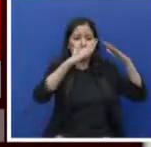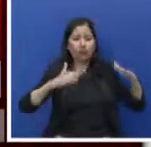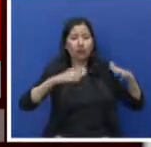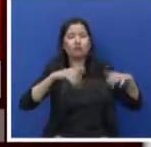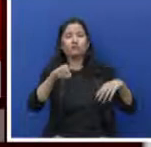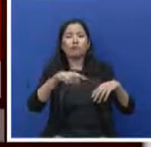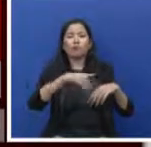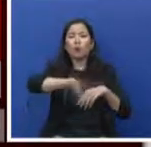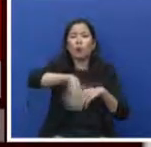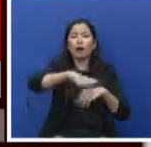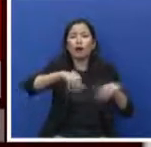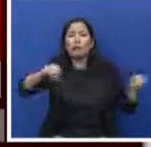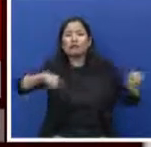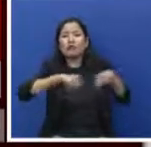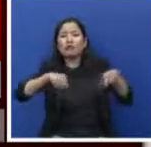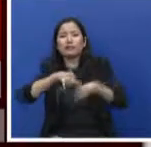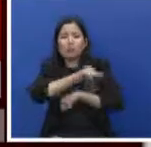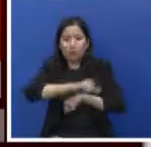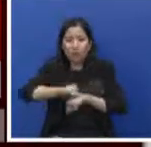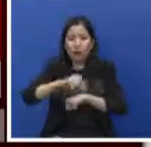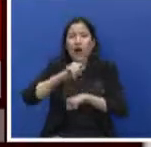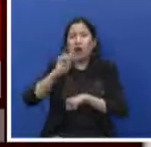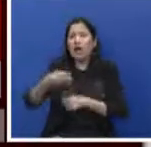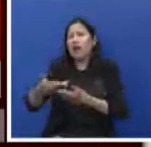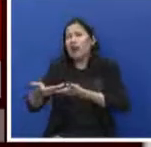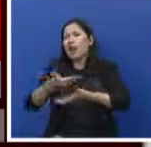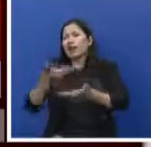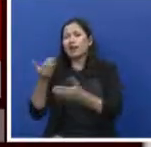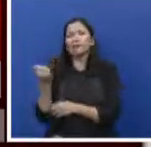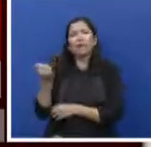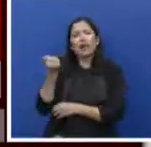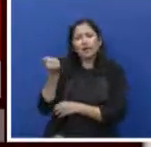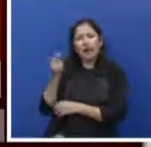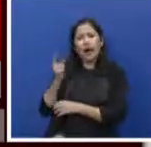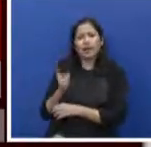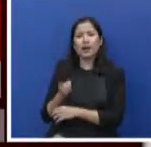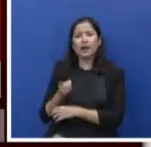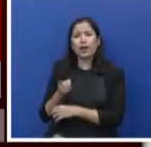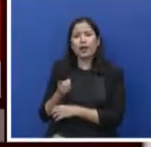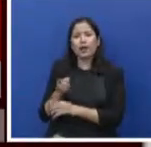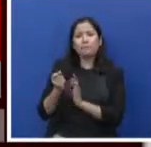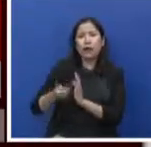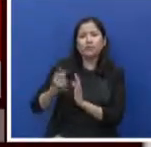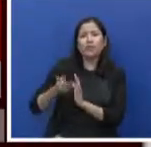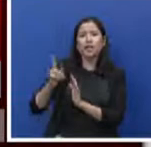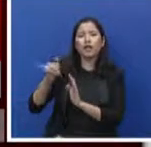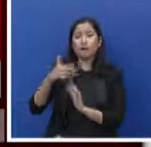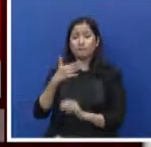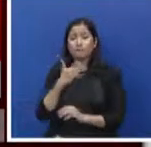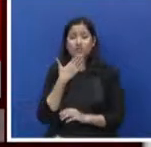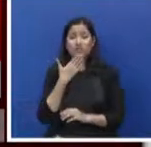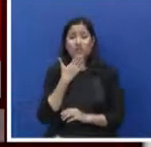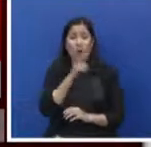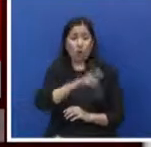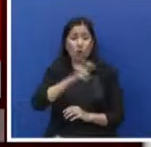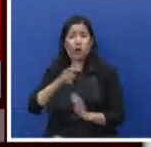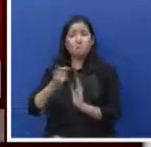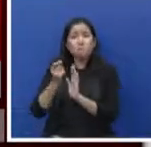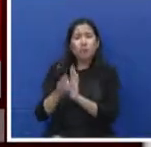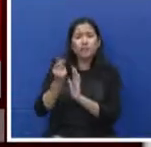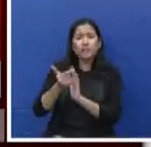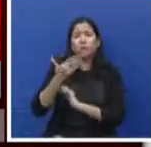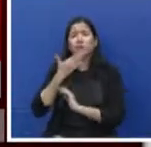juga kami juga menyiapkan layanan groceries misalnya, karena banyak teman-teman sekarang memang lebih senang untuk berbelanja